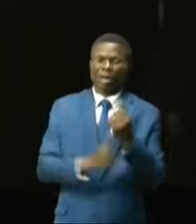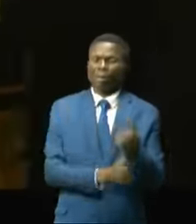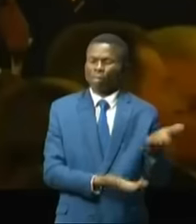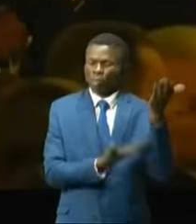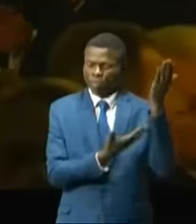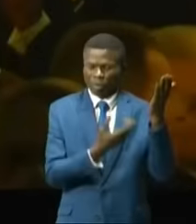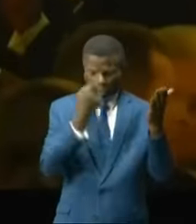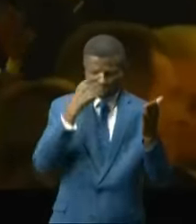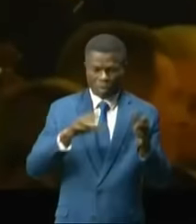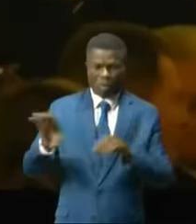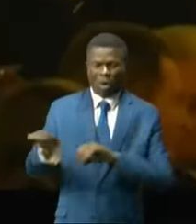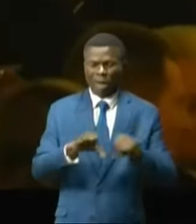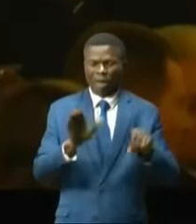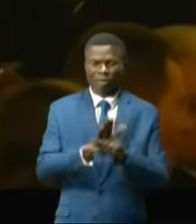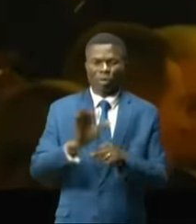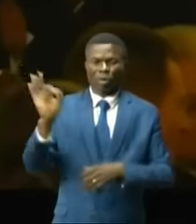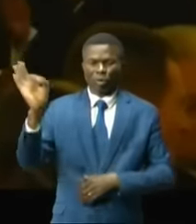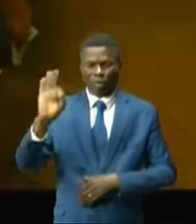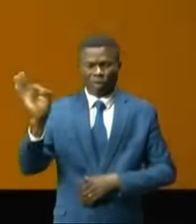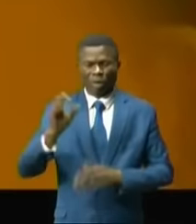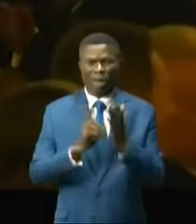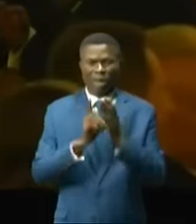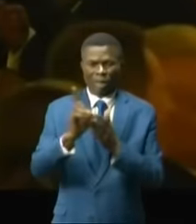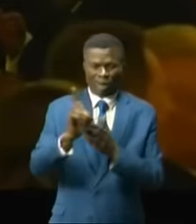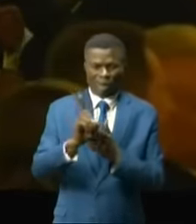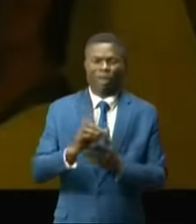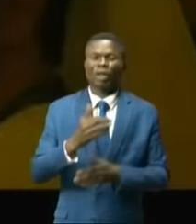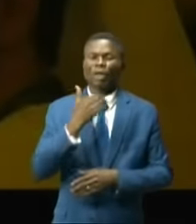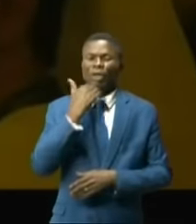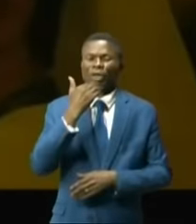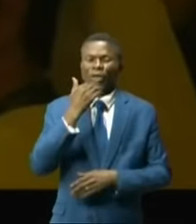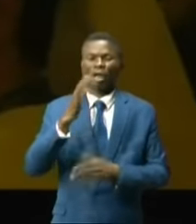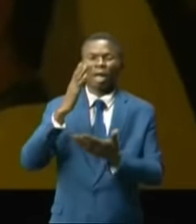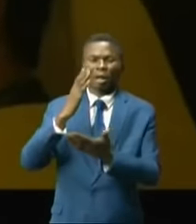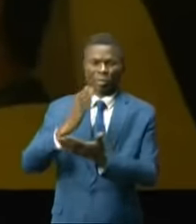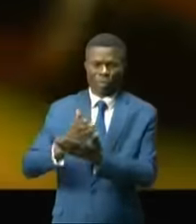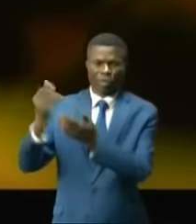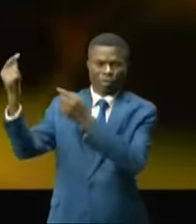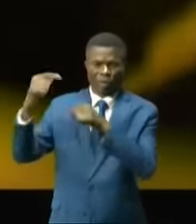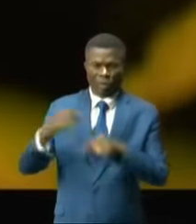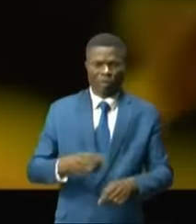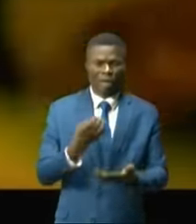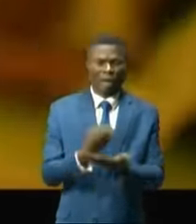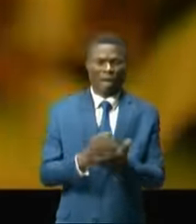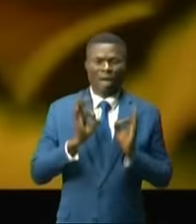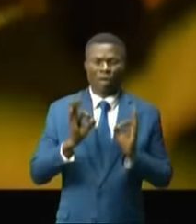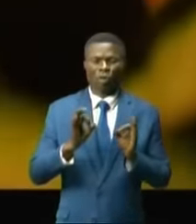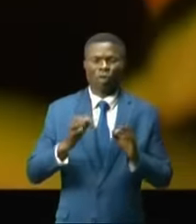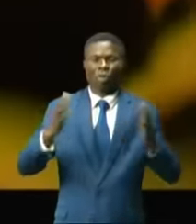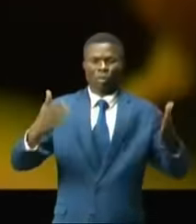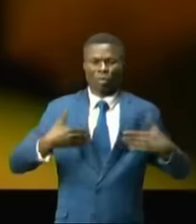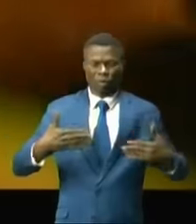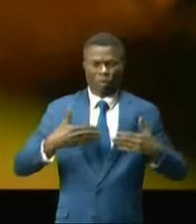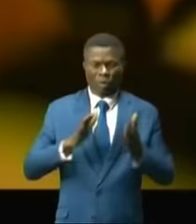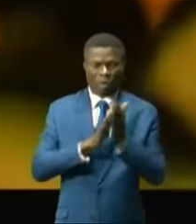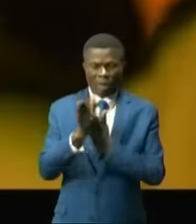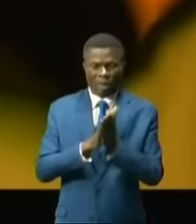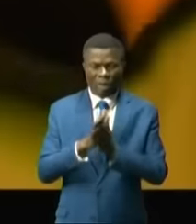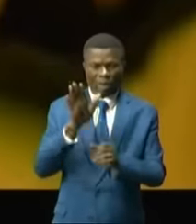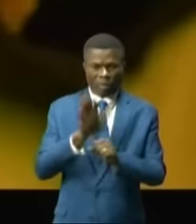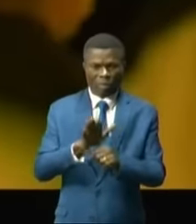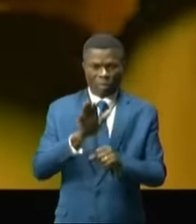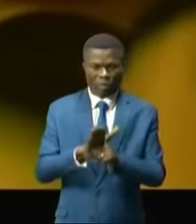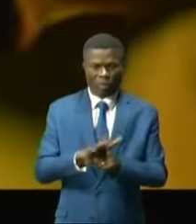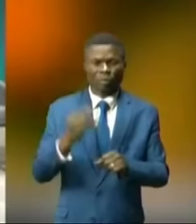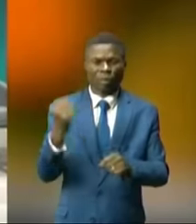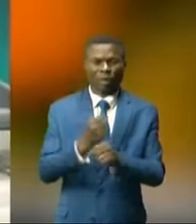pour la biodiversité de la RDC, développer les investissements privés dans la nouvelle économie climatique. L'accent sera mis sur